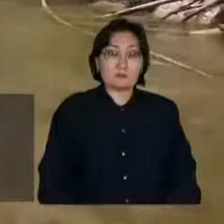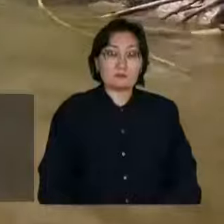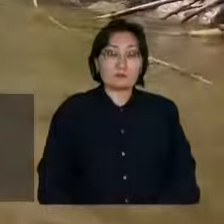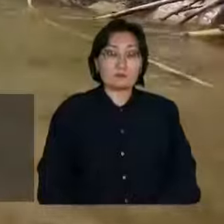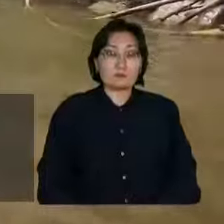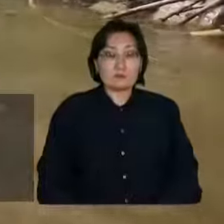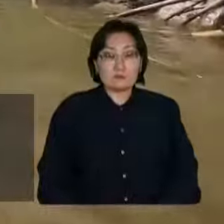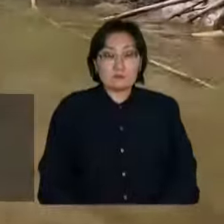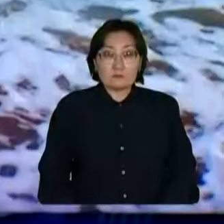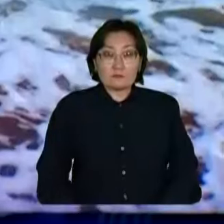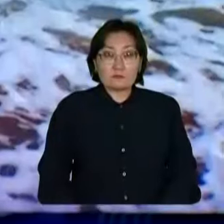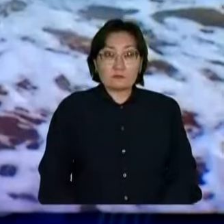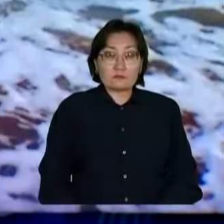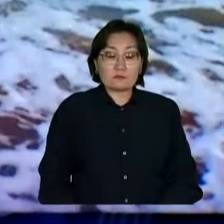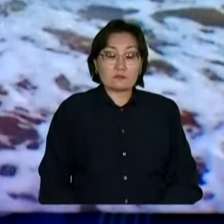Қазақстан облысынан.